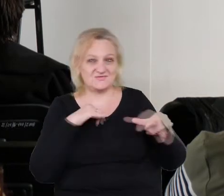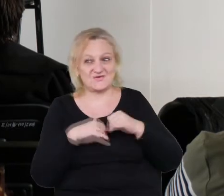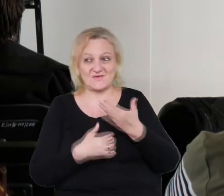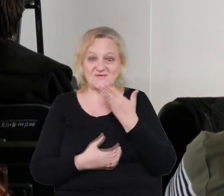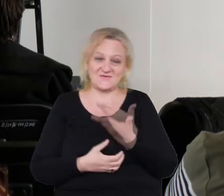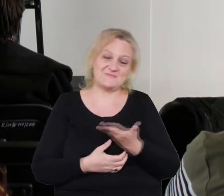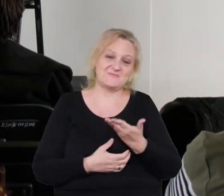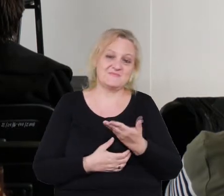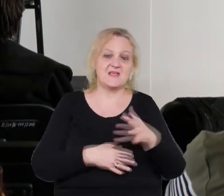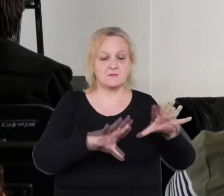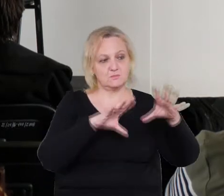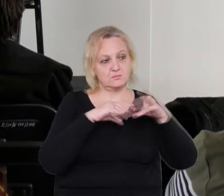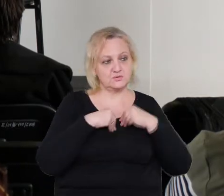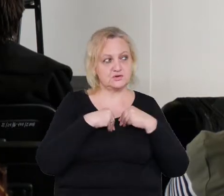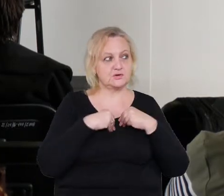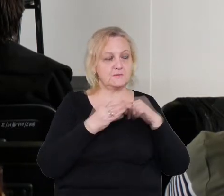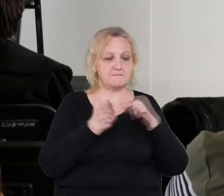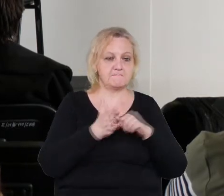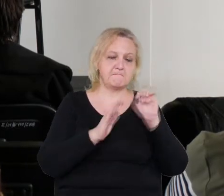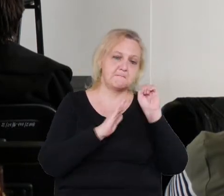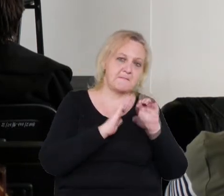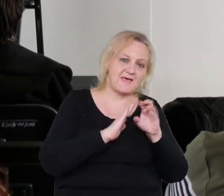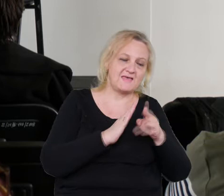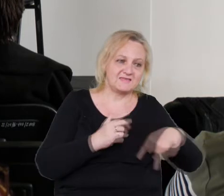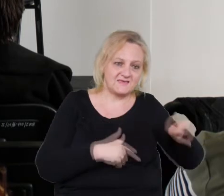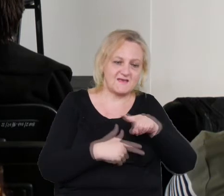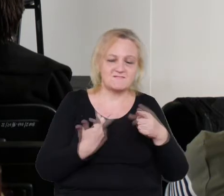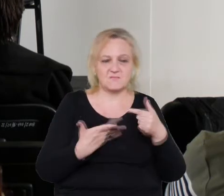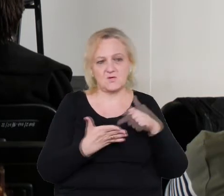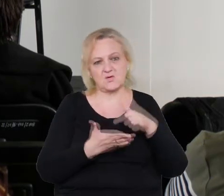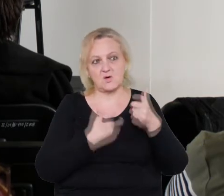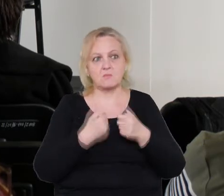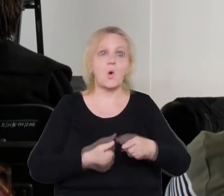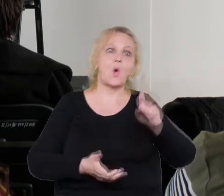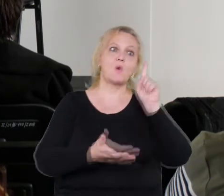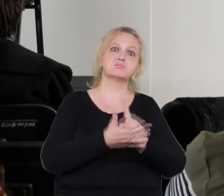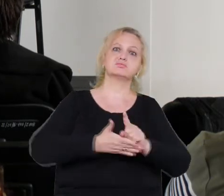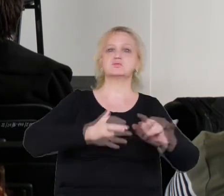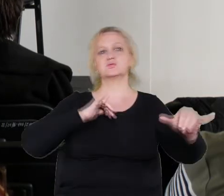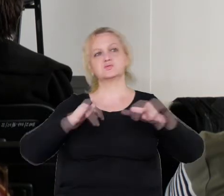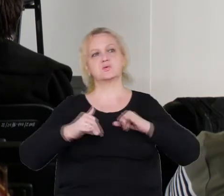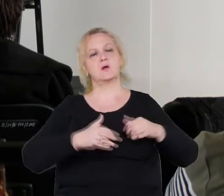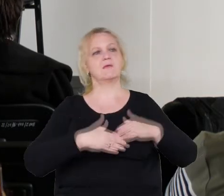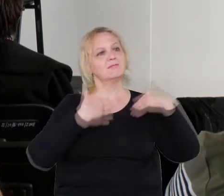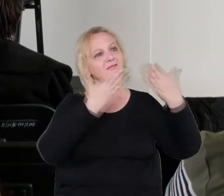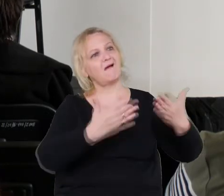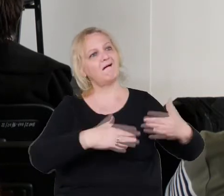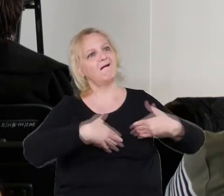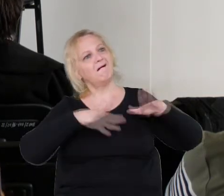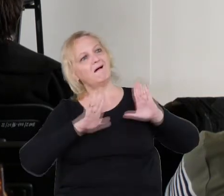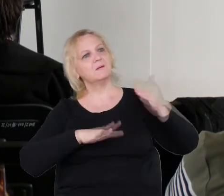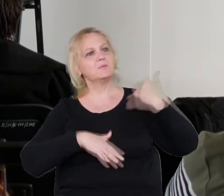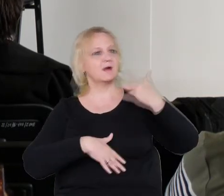że przyjmujemy medialnie i robimy z tego duży sukces rządu udzielamy azylu